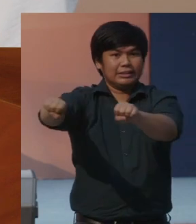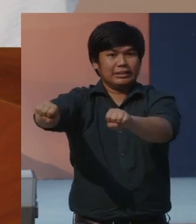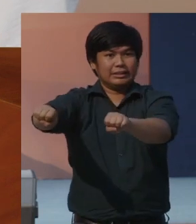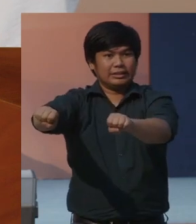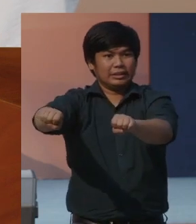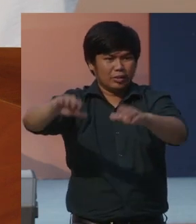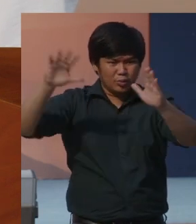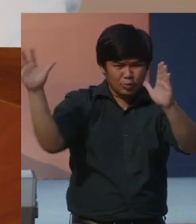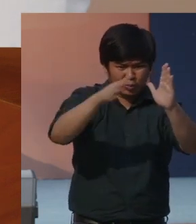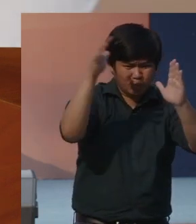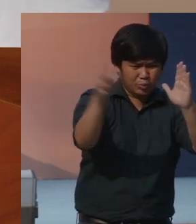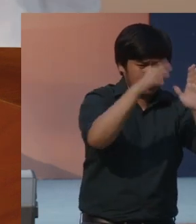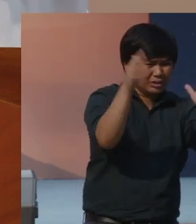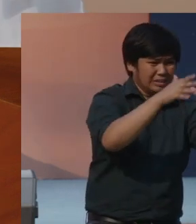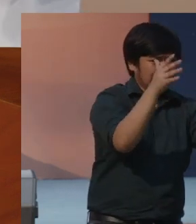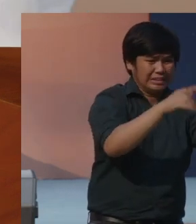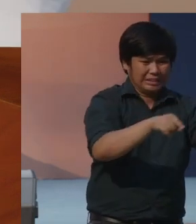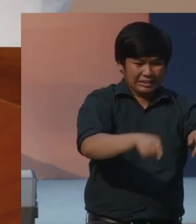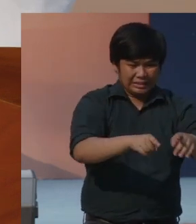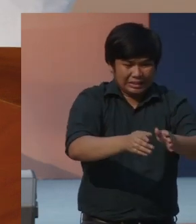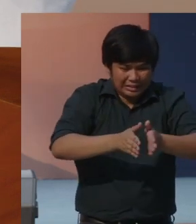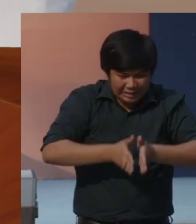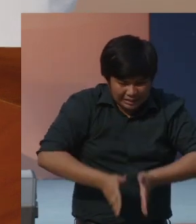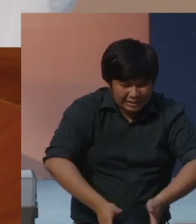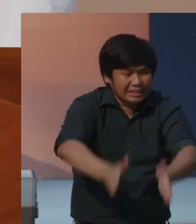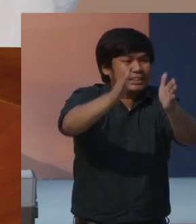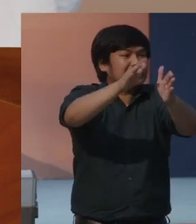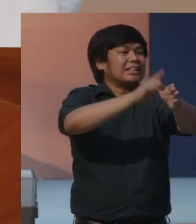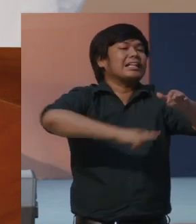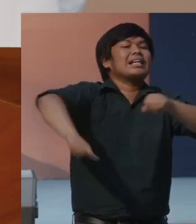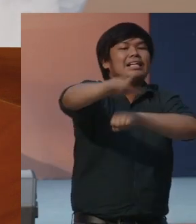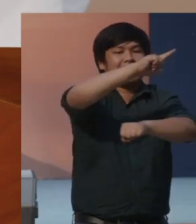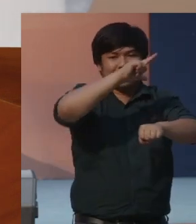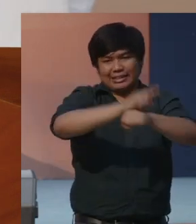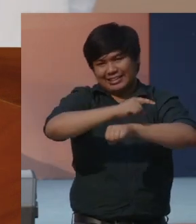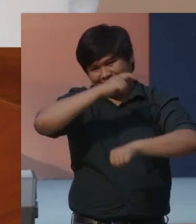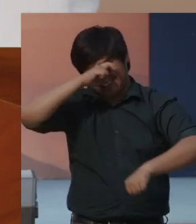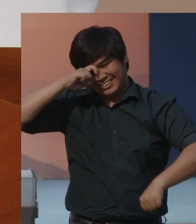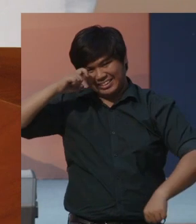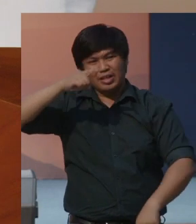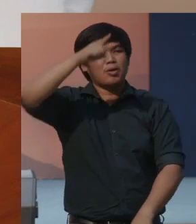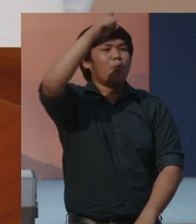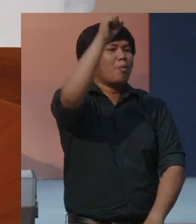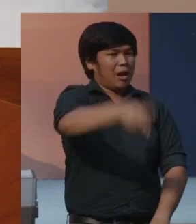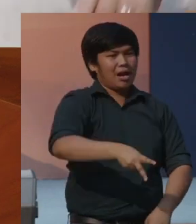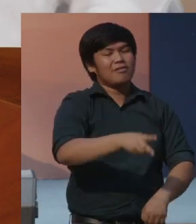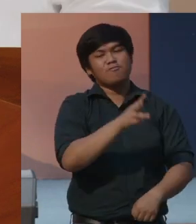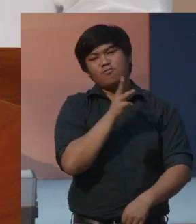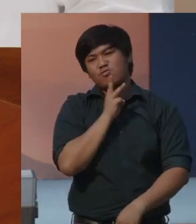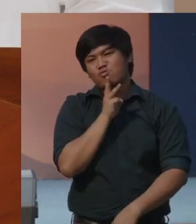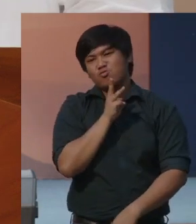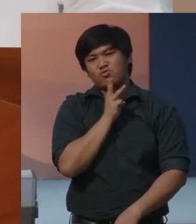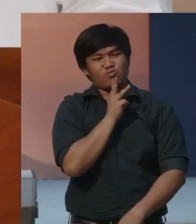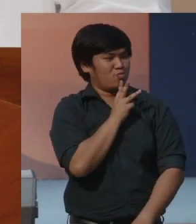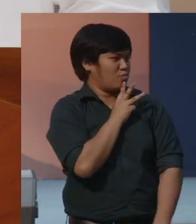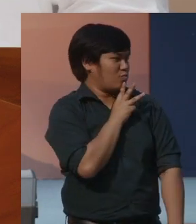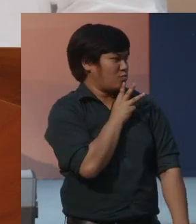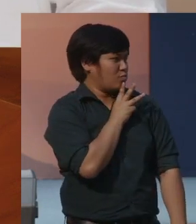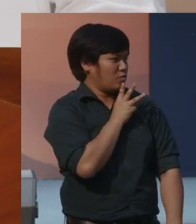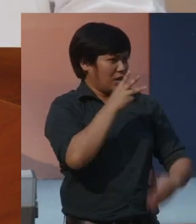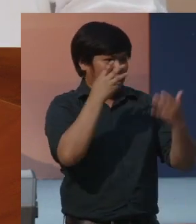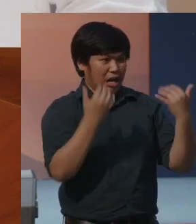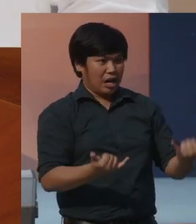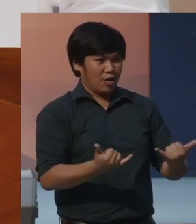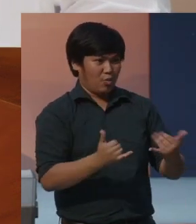all night and made the sea dry land, and the waters were divided." So sa Red Sea crossing,